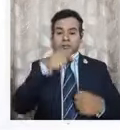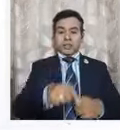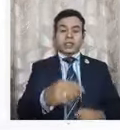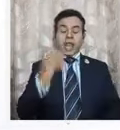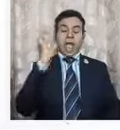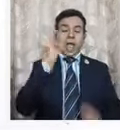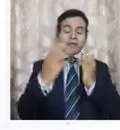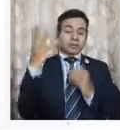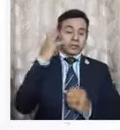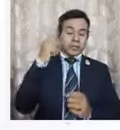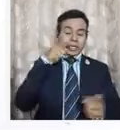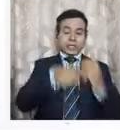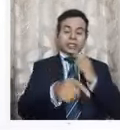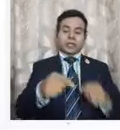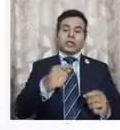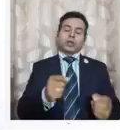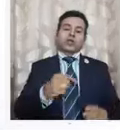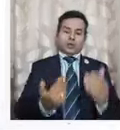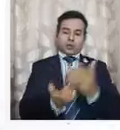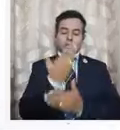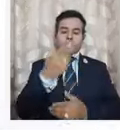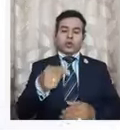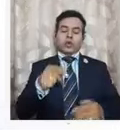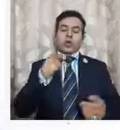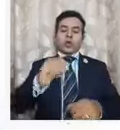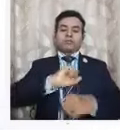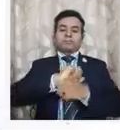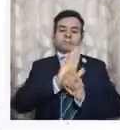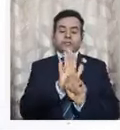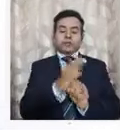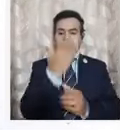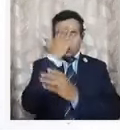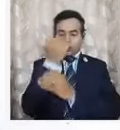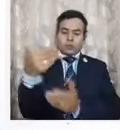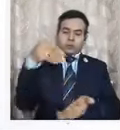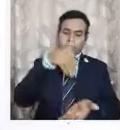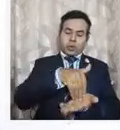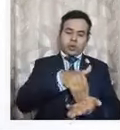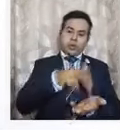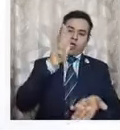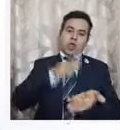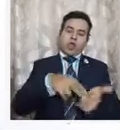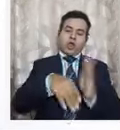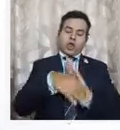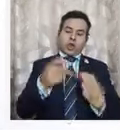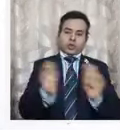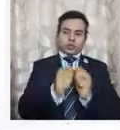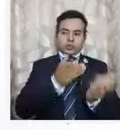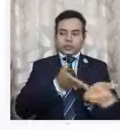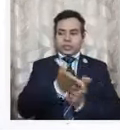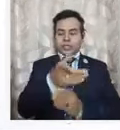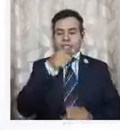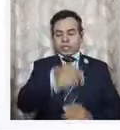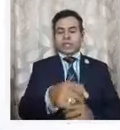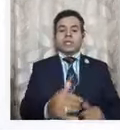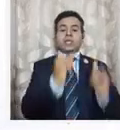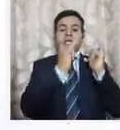শেখ হাসিনা বার্ন অ্যান্ড প্লাস্টিক ইনস্টিটিউট ঢাকার একটি হাসপাতাল, যেটা কোভিড ডেডিকেটেড করা হয়েছে এবং